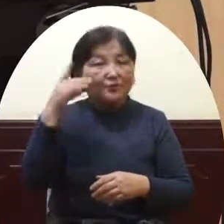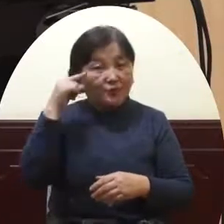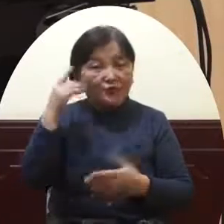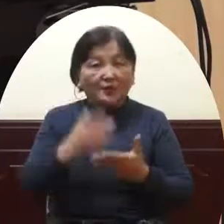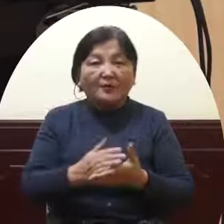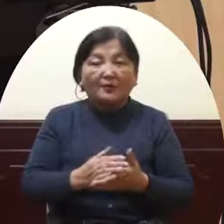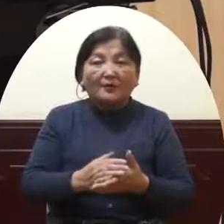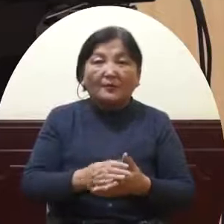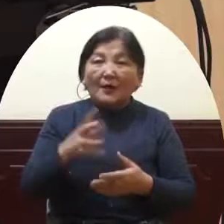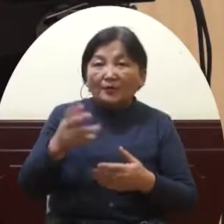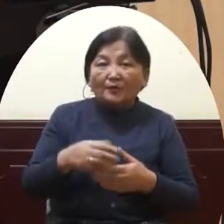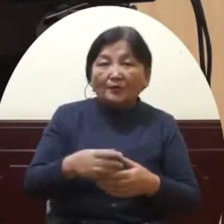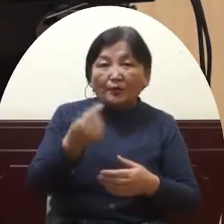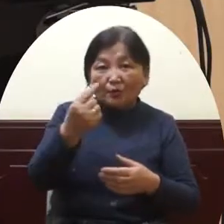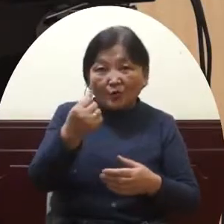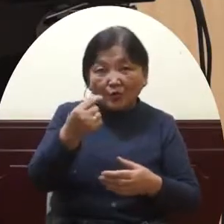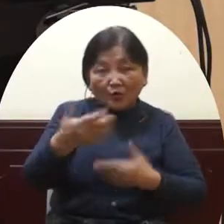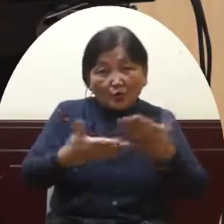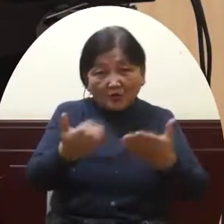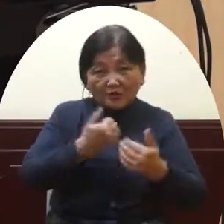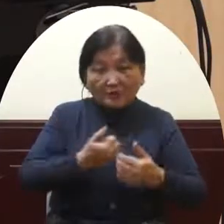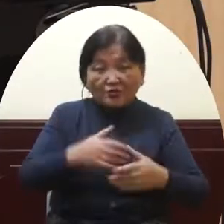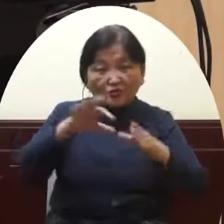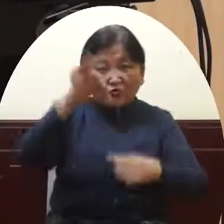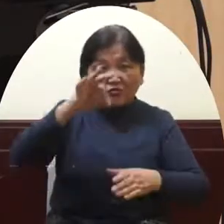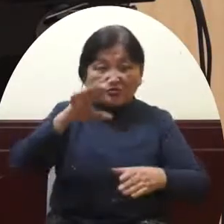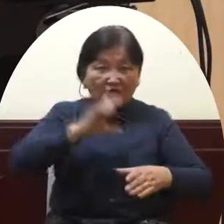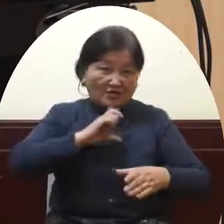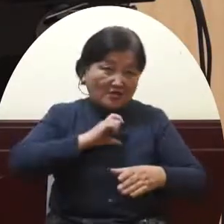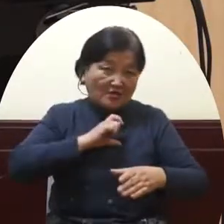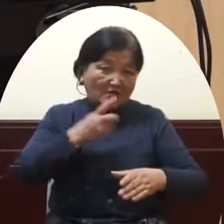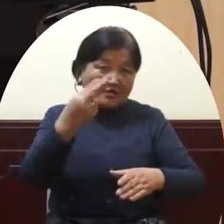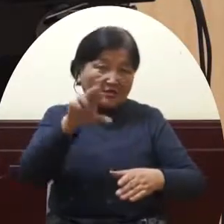ямар нэгэн айдлаар нөгөөдөл чинь мөнгөөр худалдаж авч сонгогчийн эрхийг халдах байх л та.